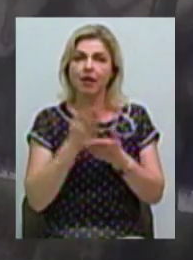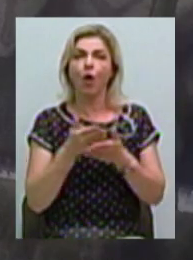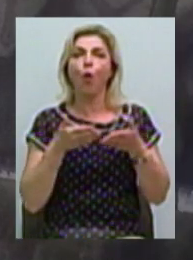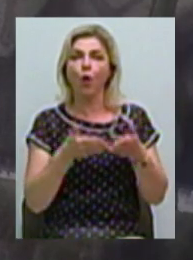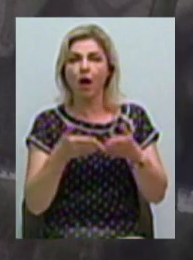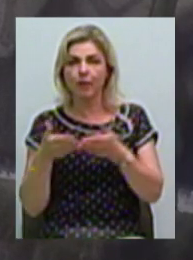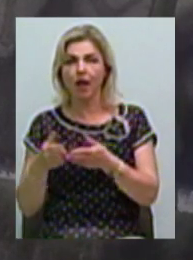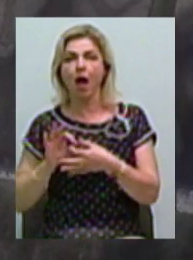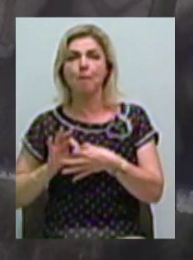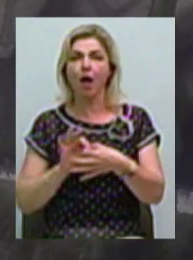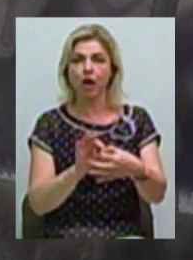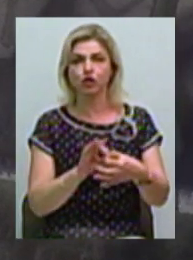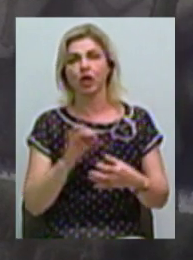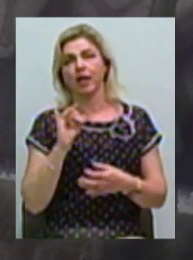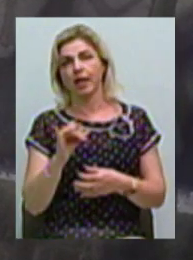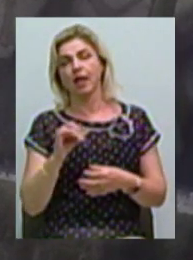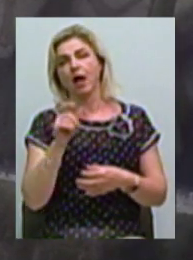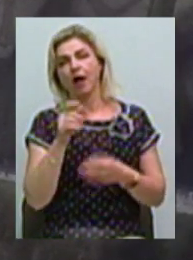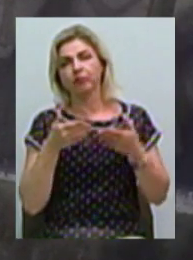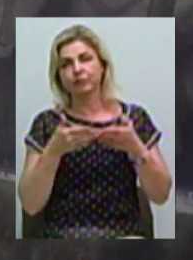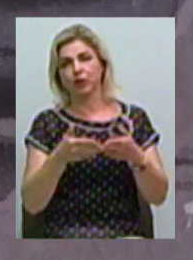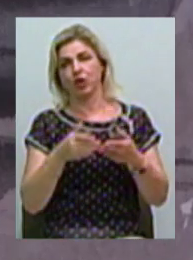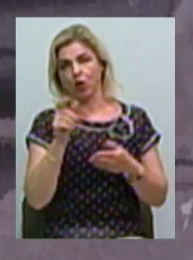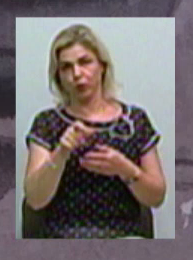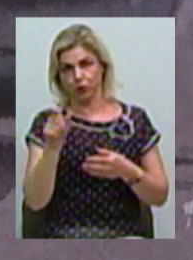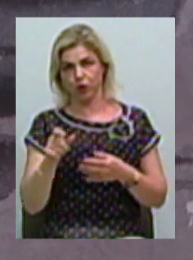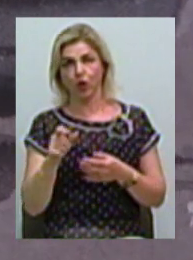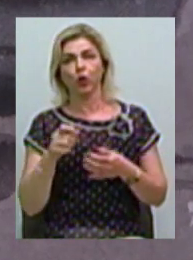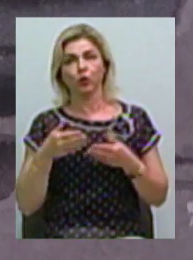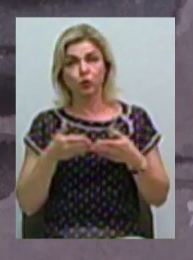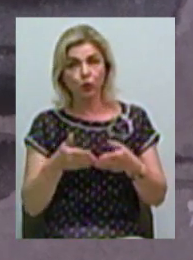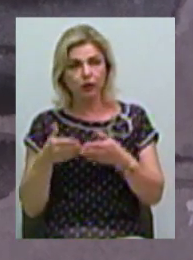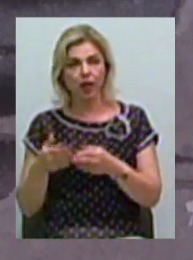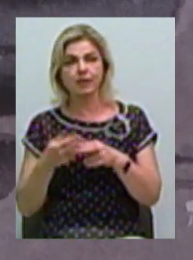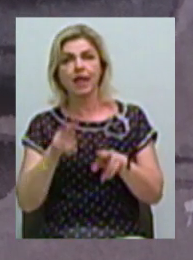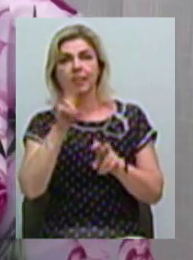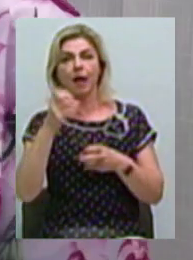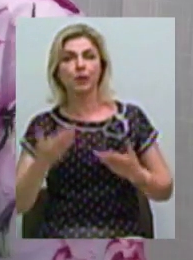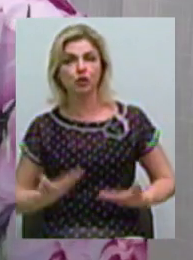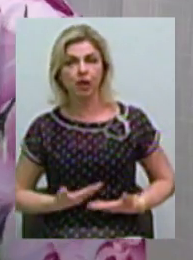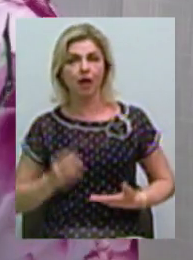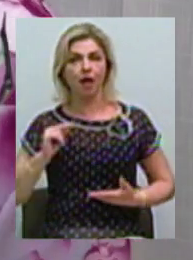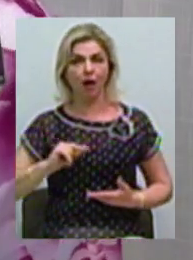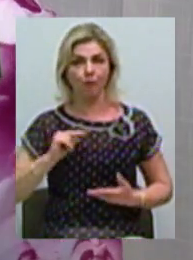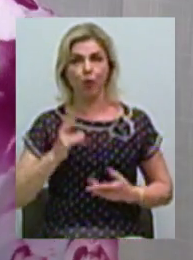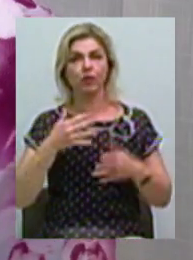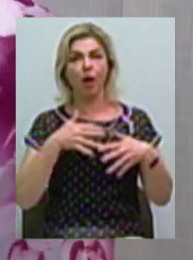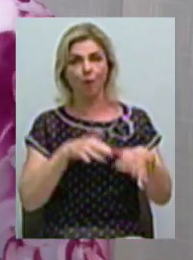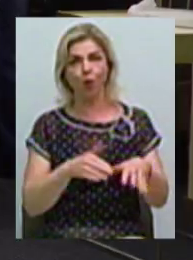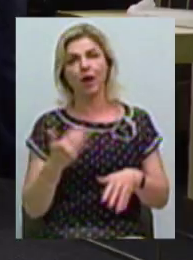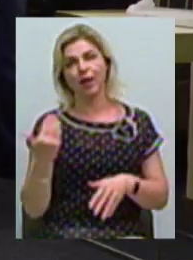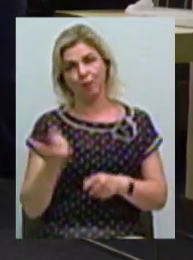різні баржі, транспортні пасажирські суда на воді. Ось ця тема життя та роботи на морі йому дуже